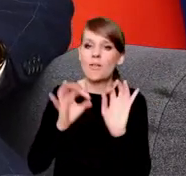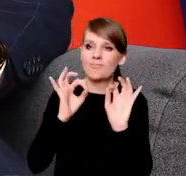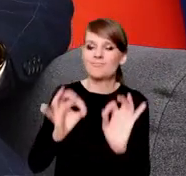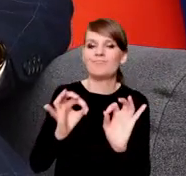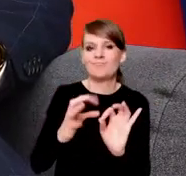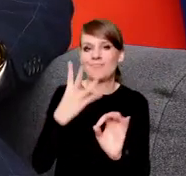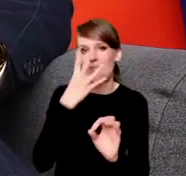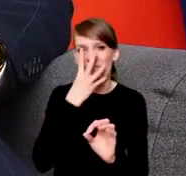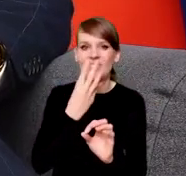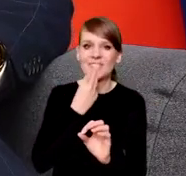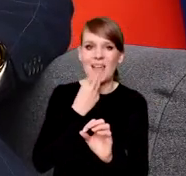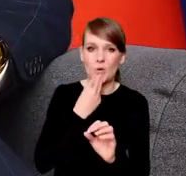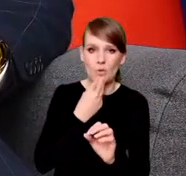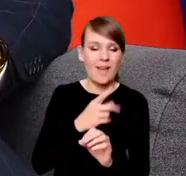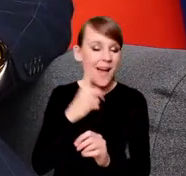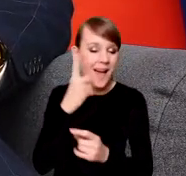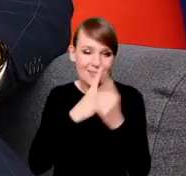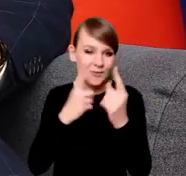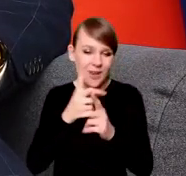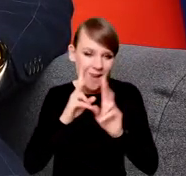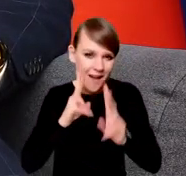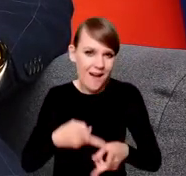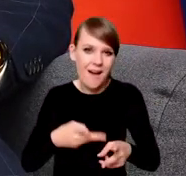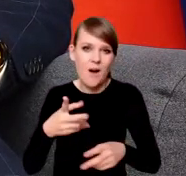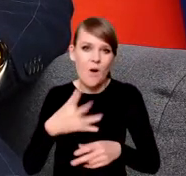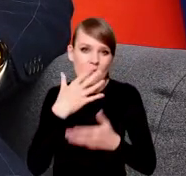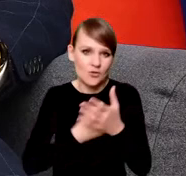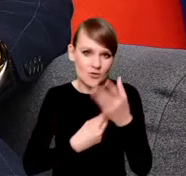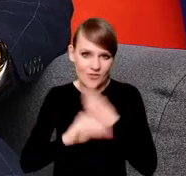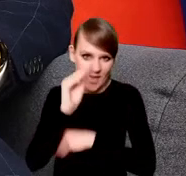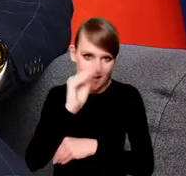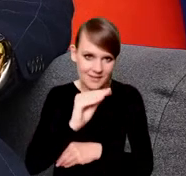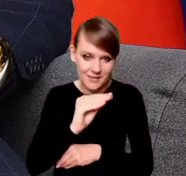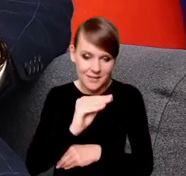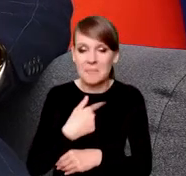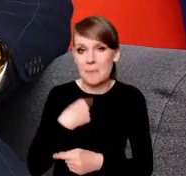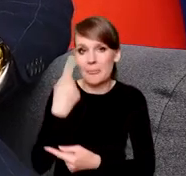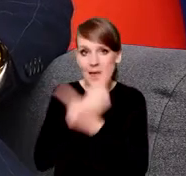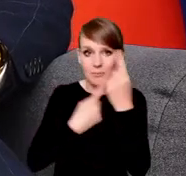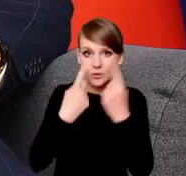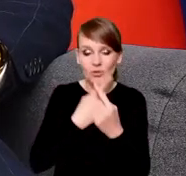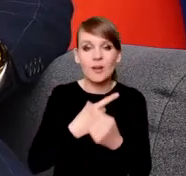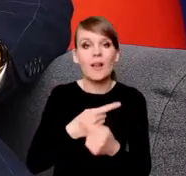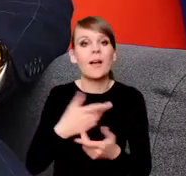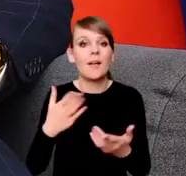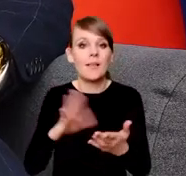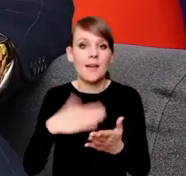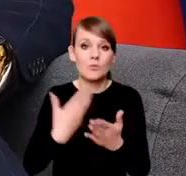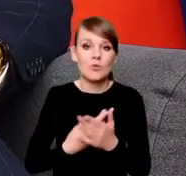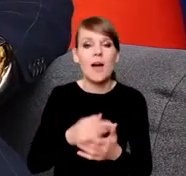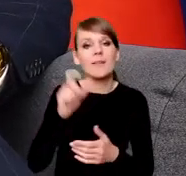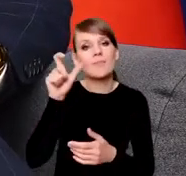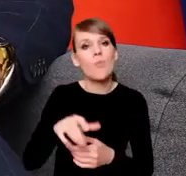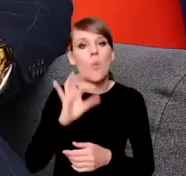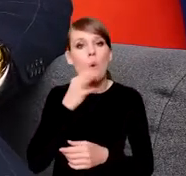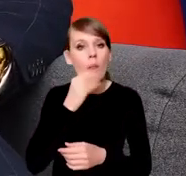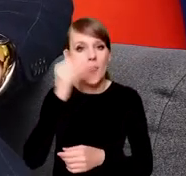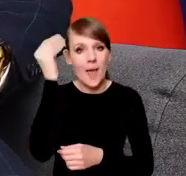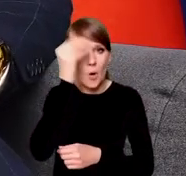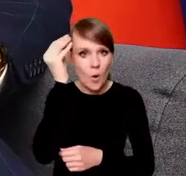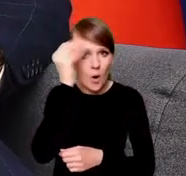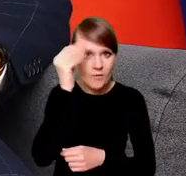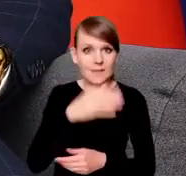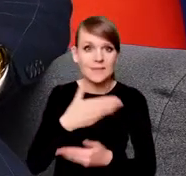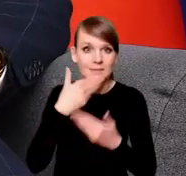myślę, że taką największą korzyścią naukowca, w tym w szczególności młodego naukowca, poprzez działania w ramach